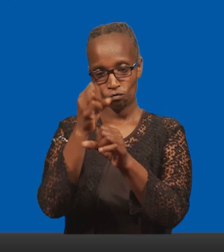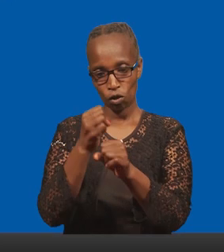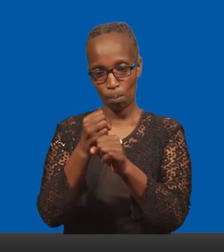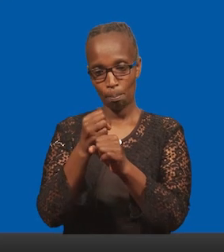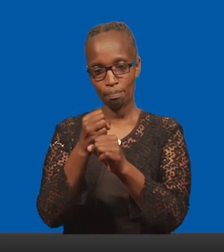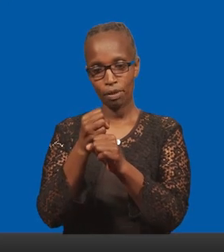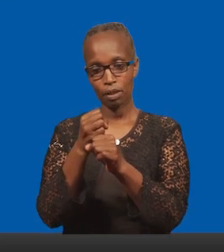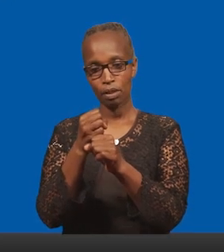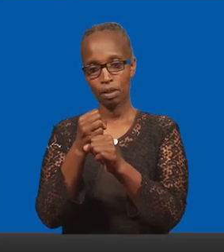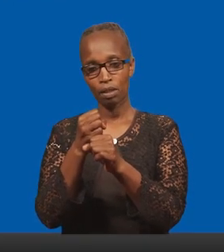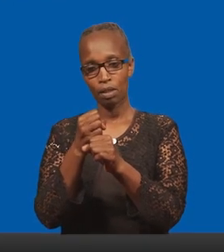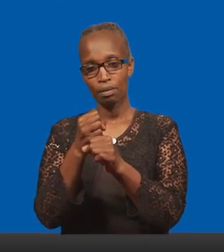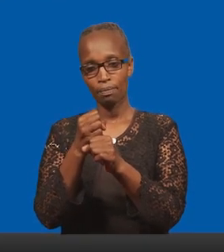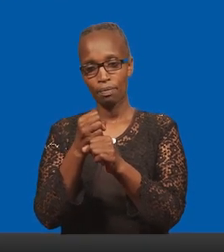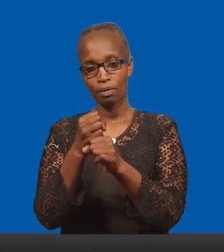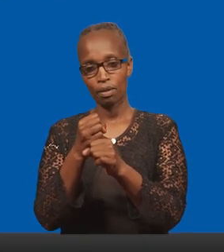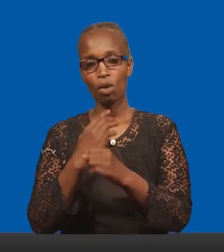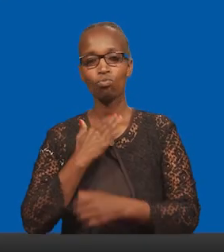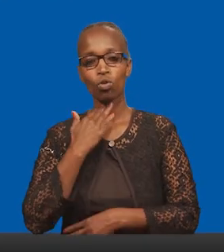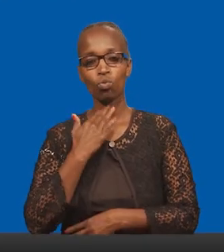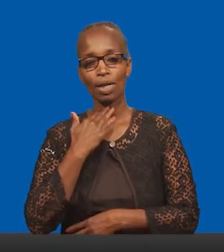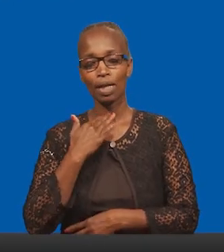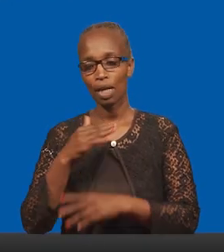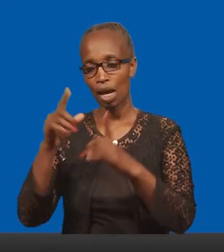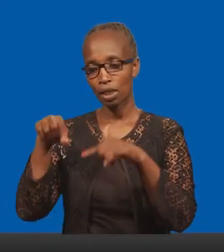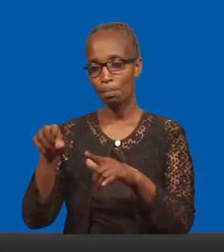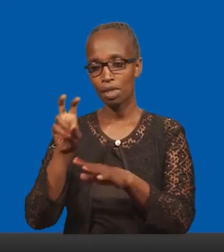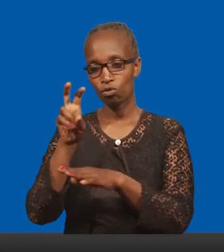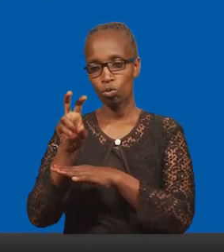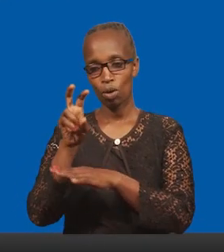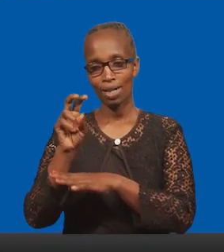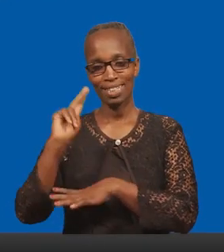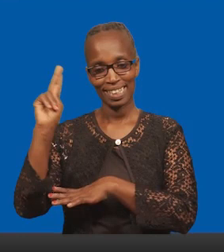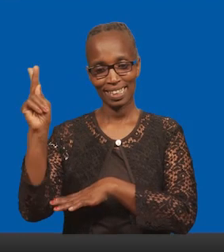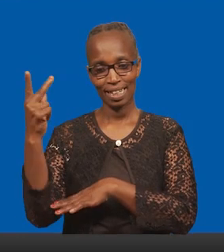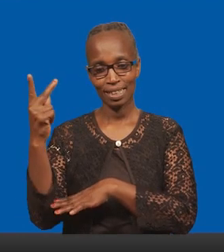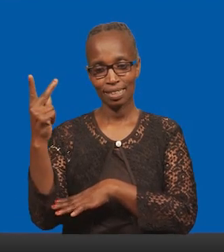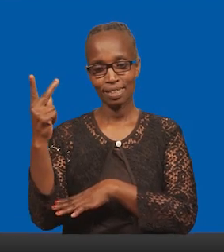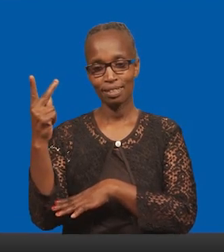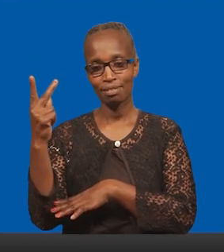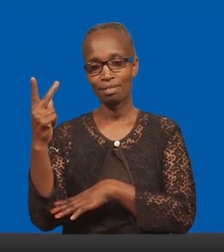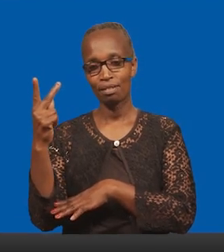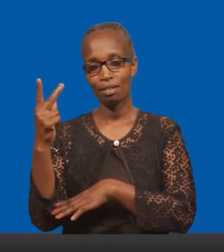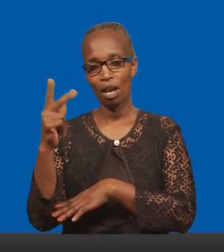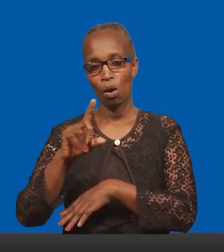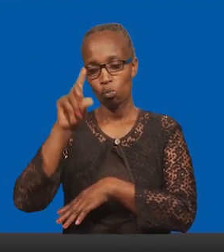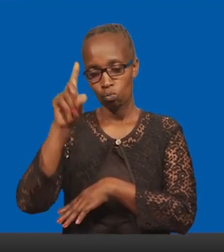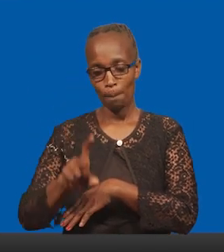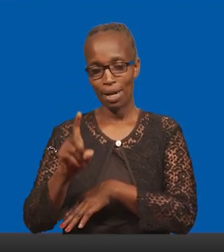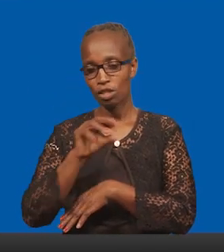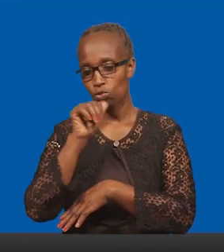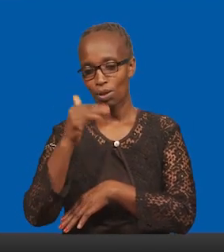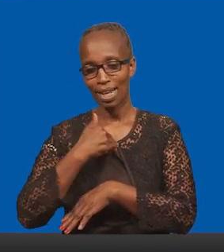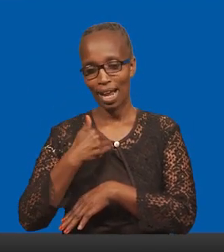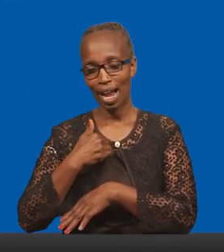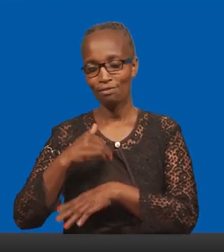resolutions. Kindly let them look at the Kenyans at lunch. There shouldn't be no self-centeredness.